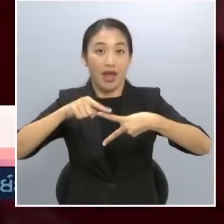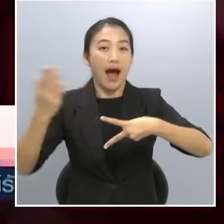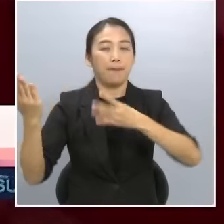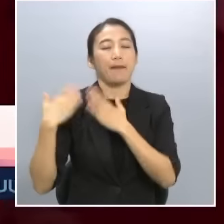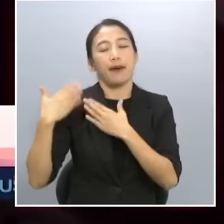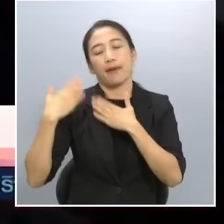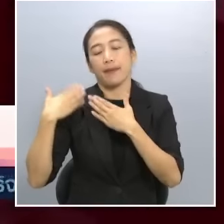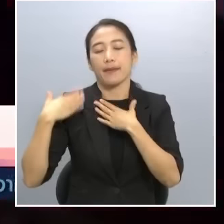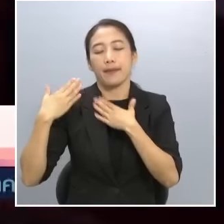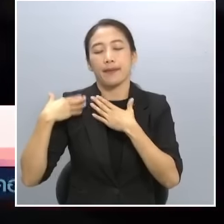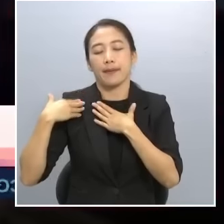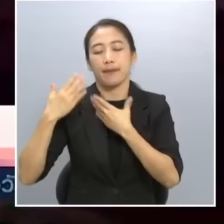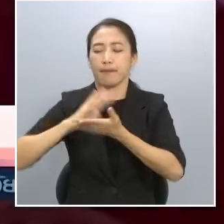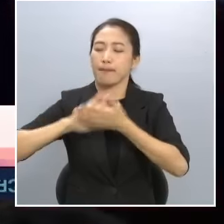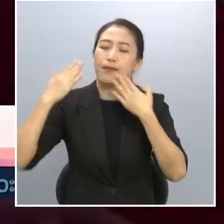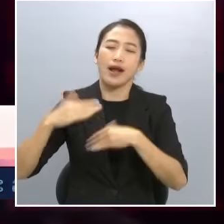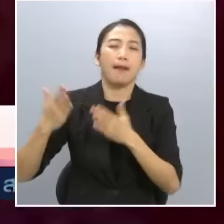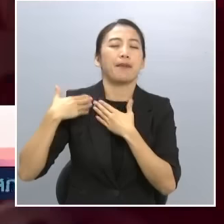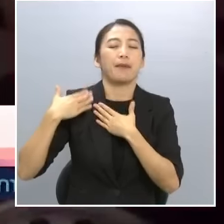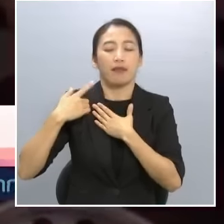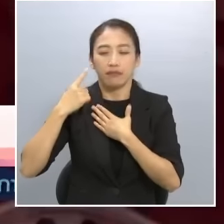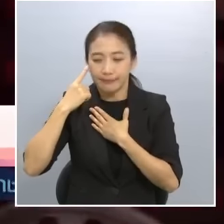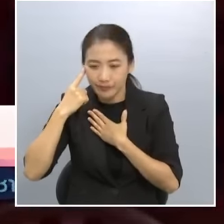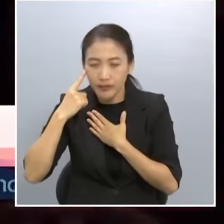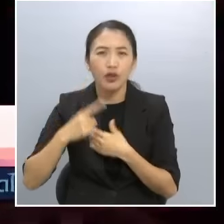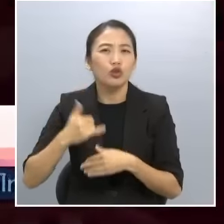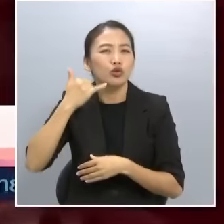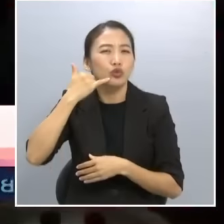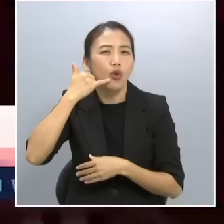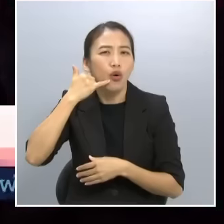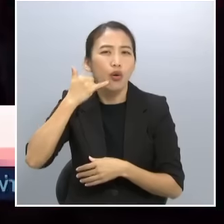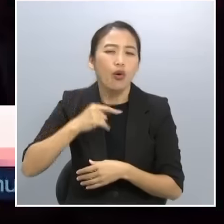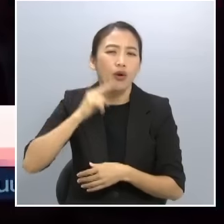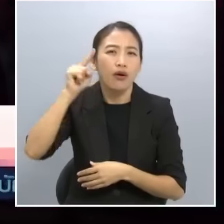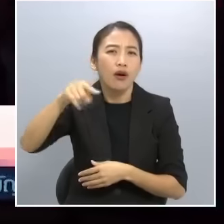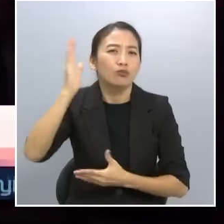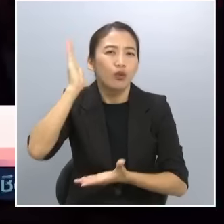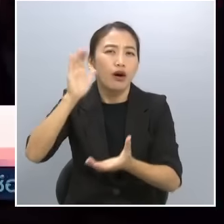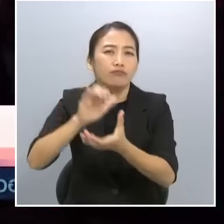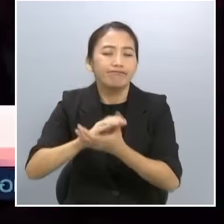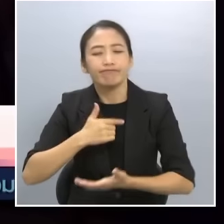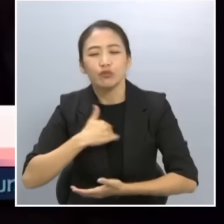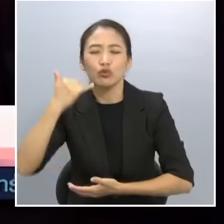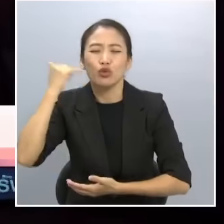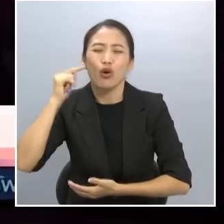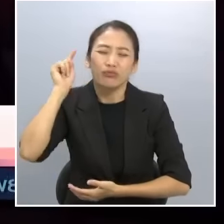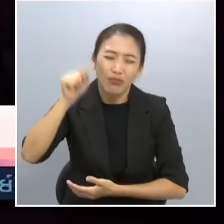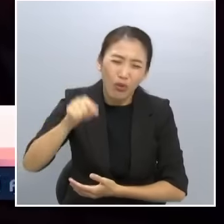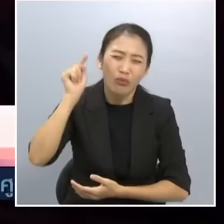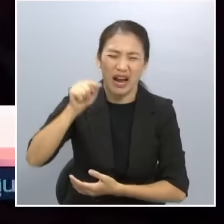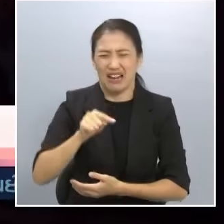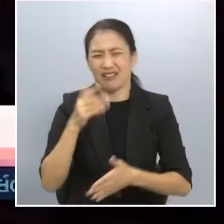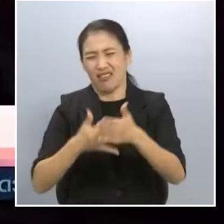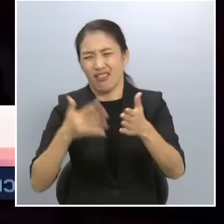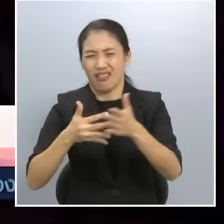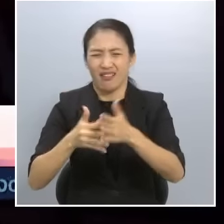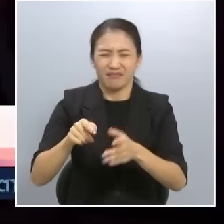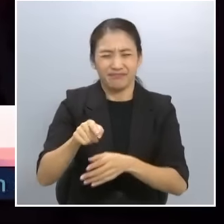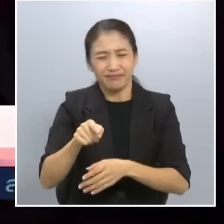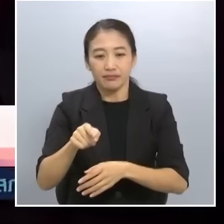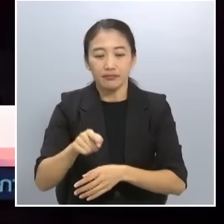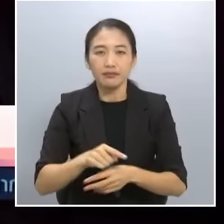ามีวิดีโอคอลกับผู้หญิงตนเองเนี่ยจึงไปบอกกับผู้หญิงคนนั้นบอกว่าอย่ามายุ่งกับผัวกูมายุ่งกับผัวกู